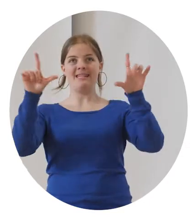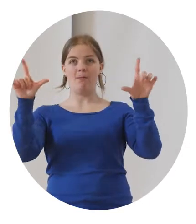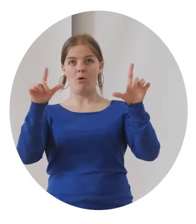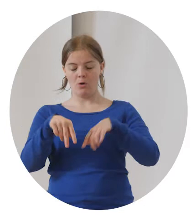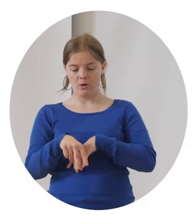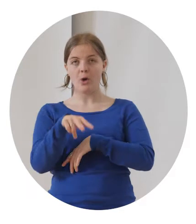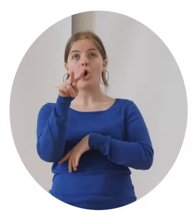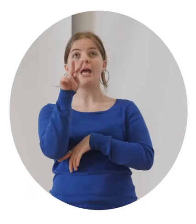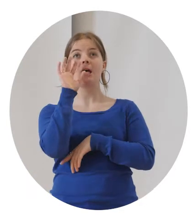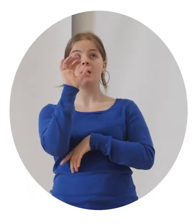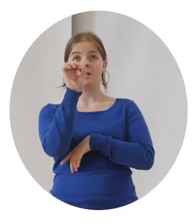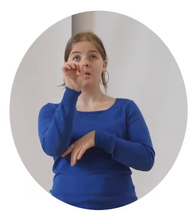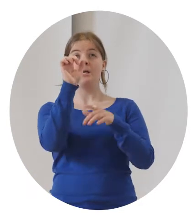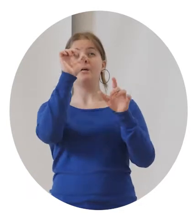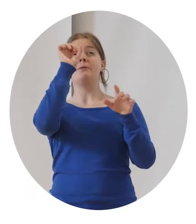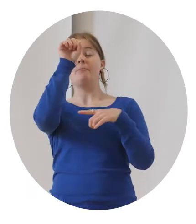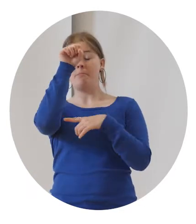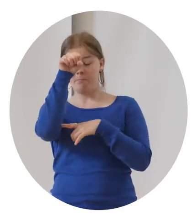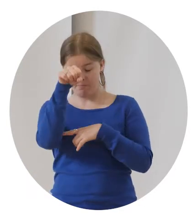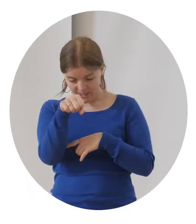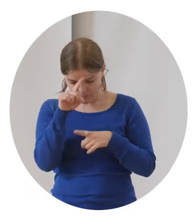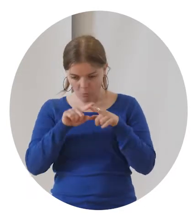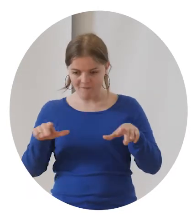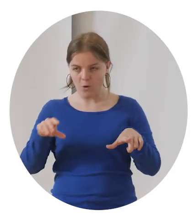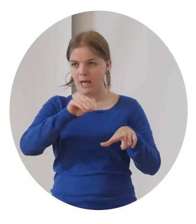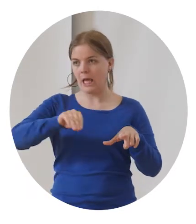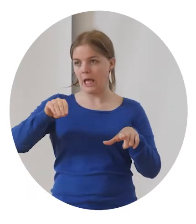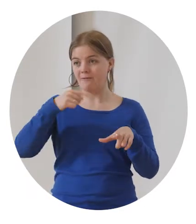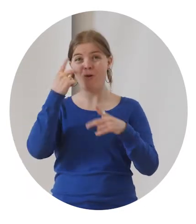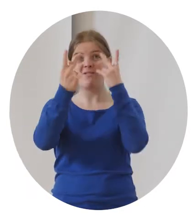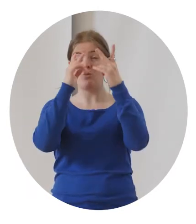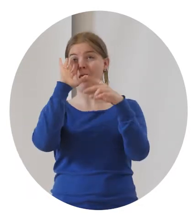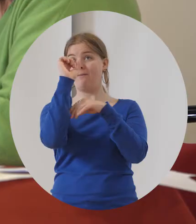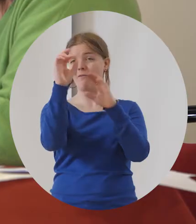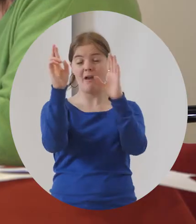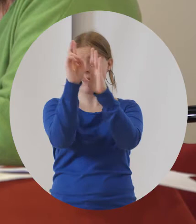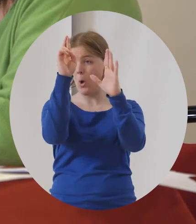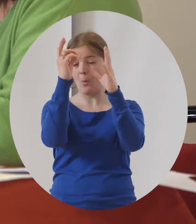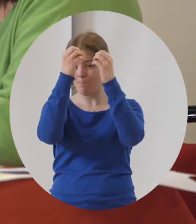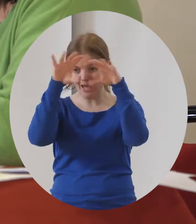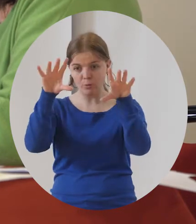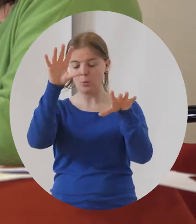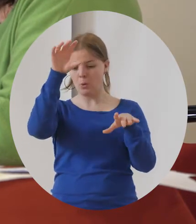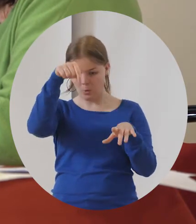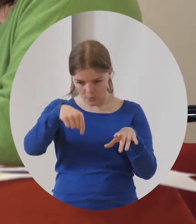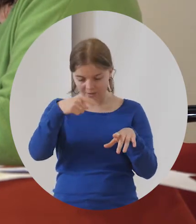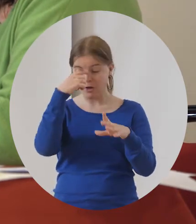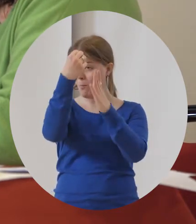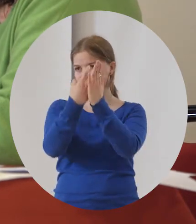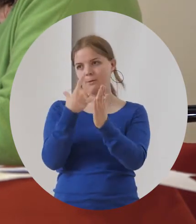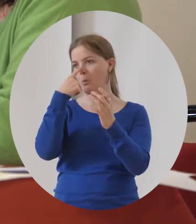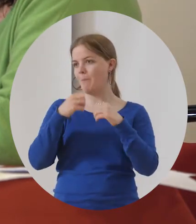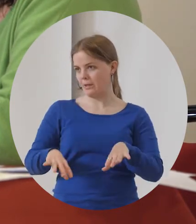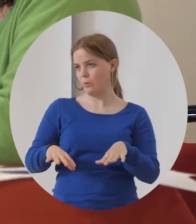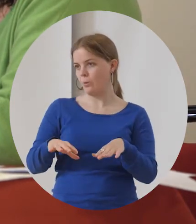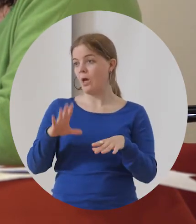pour l'écrire sur sa feuille, on perd le référentiel visuel, du coup on perd l'information. Donc c'est des enfants qui vont être constamment en